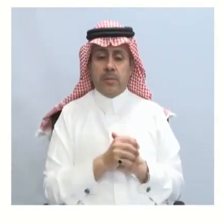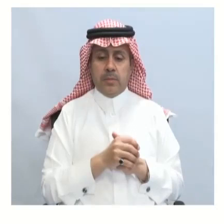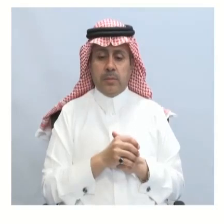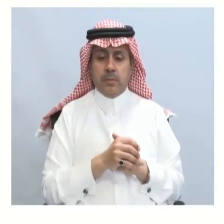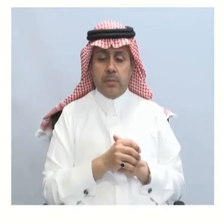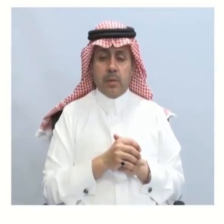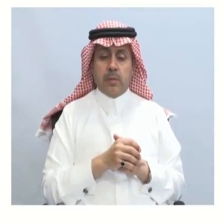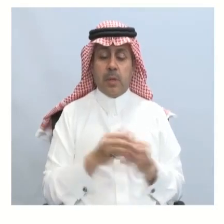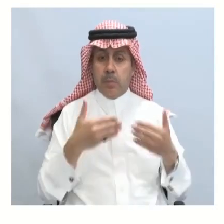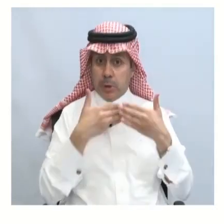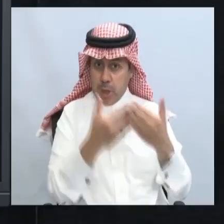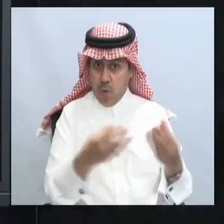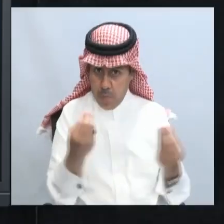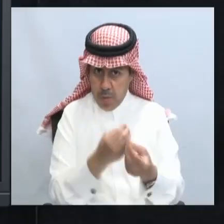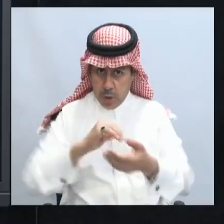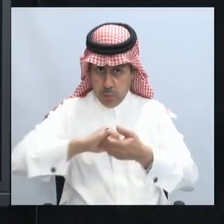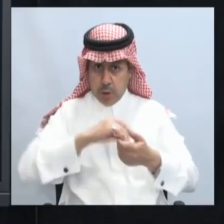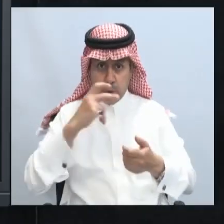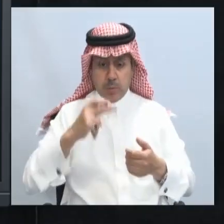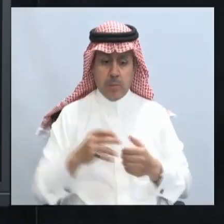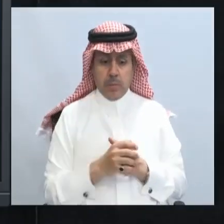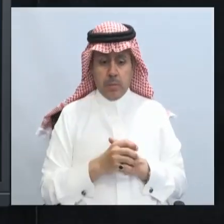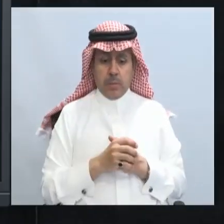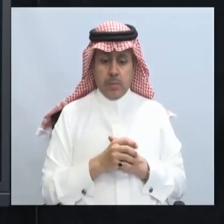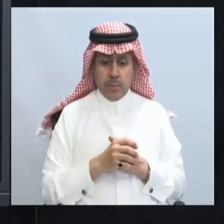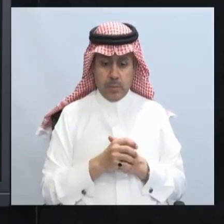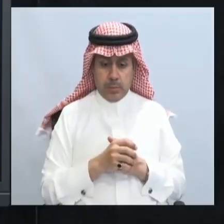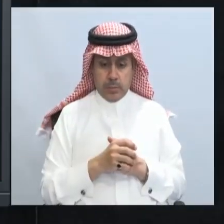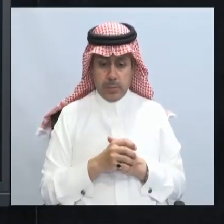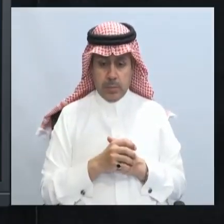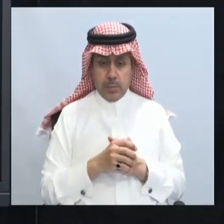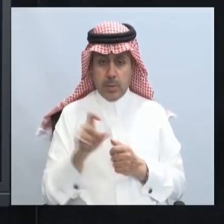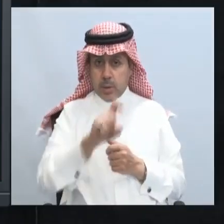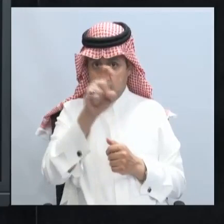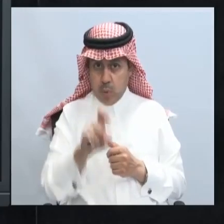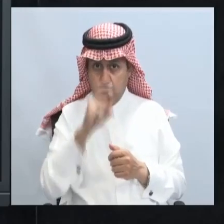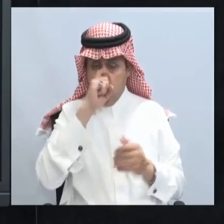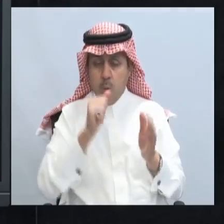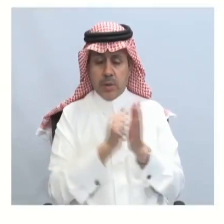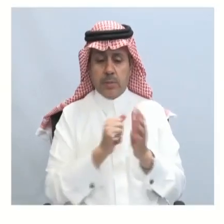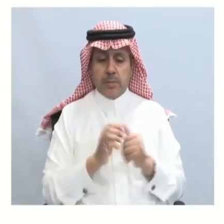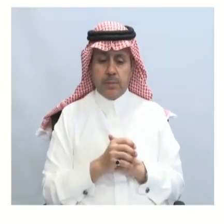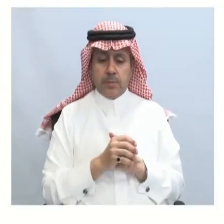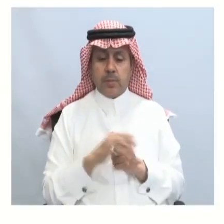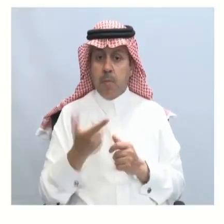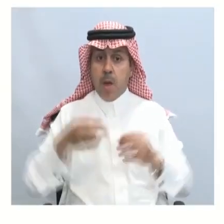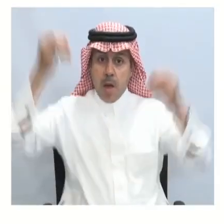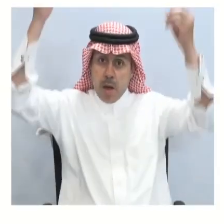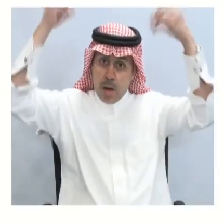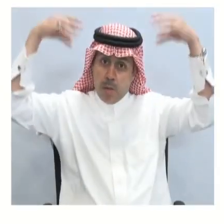منك بالتعاون مع مجموعتك ان تجيب على هذا النشاط في اسئله التقويم السؤال الاول ما النعمه